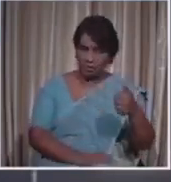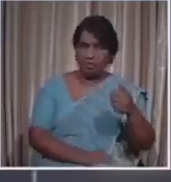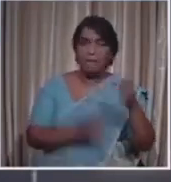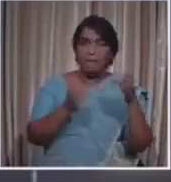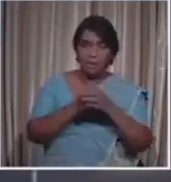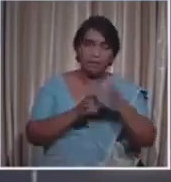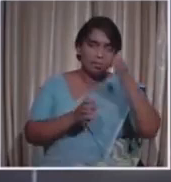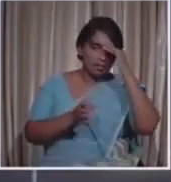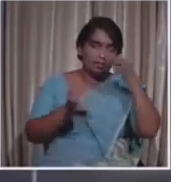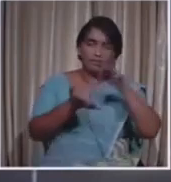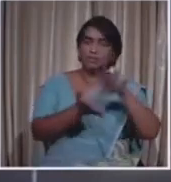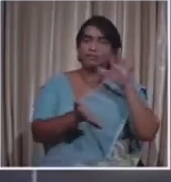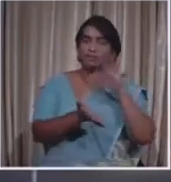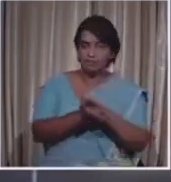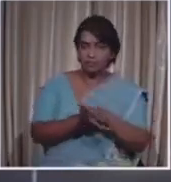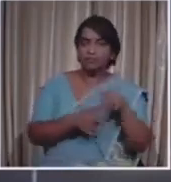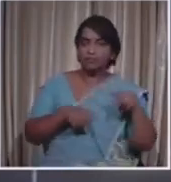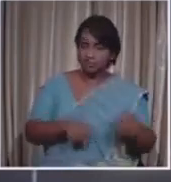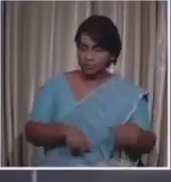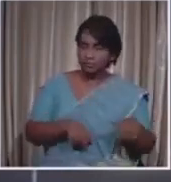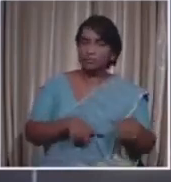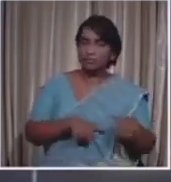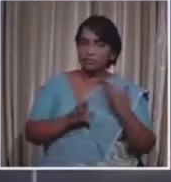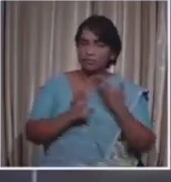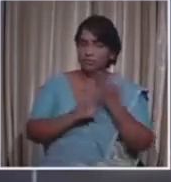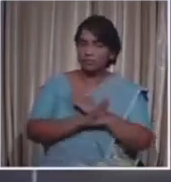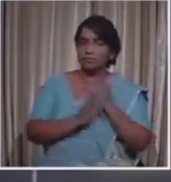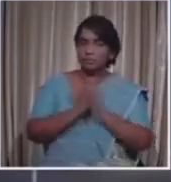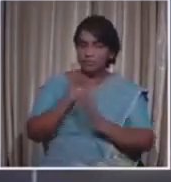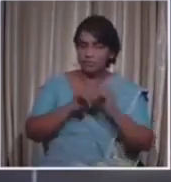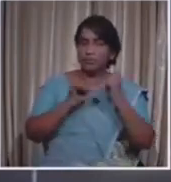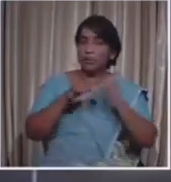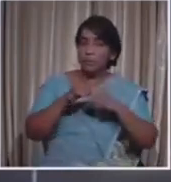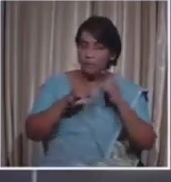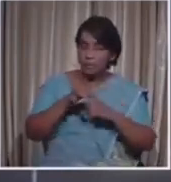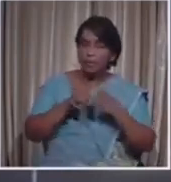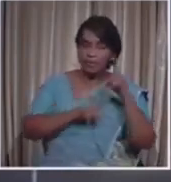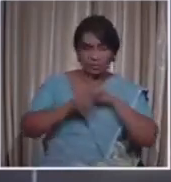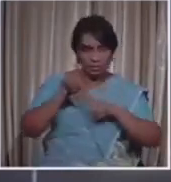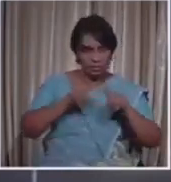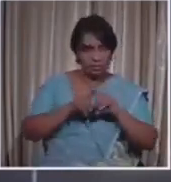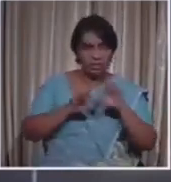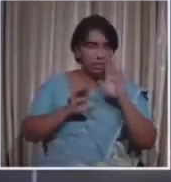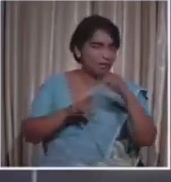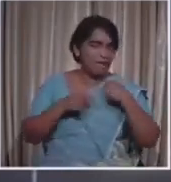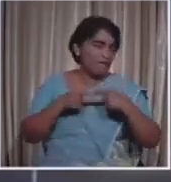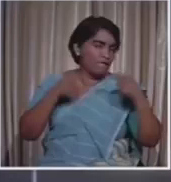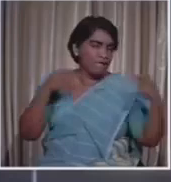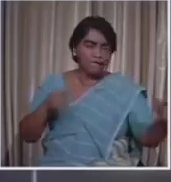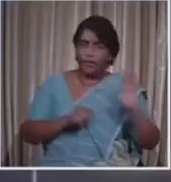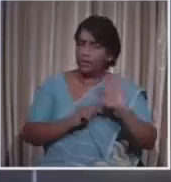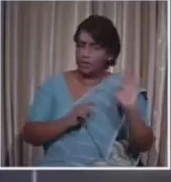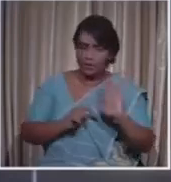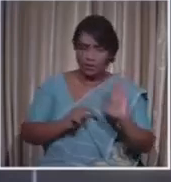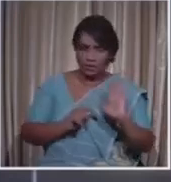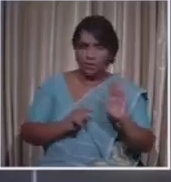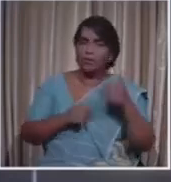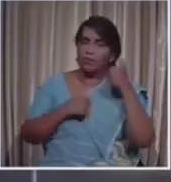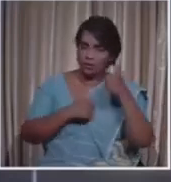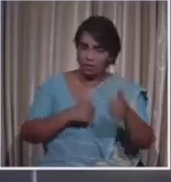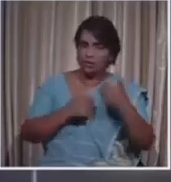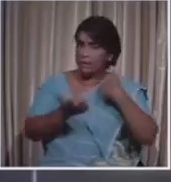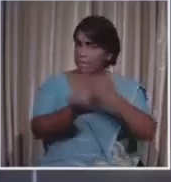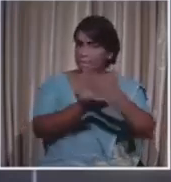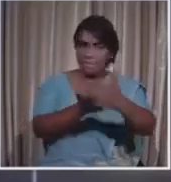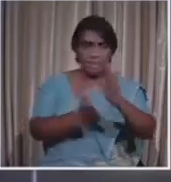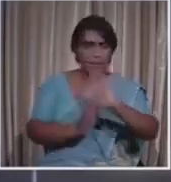නායකයෝ රැස් වෙලා ගත්තු තීරණයකට අනුව තමයි මේ කලින් දීපු මන්ත්‍රීවරුන්ගේ ප්‍රශ්න අද සාකච්ඡාවට ගන්නෙ. මම ඒකට විරුද්ධ නැහැ. ඒක එහෙම කරගෙන යන්න මම බාධා